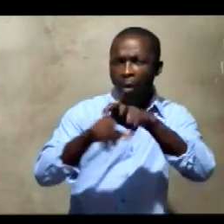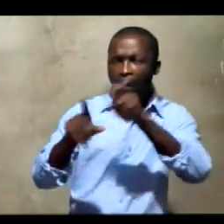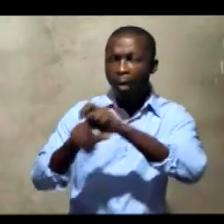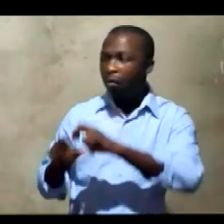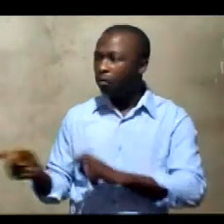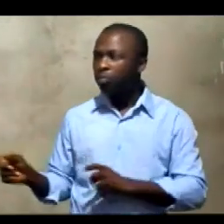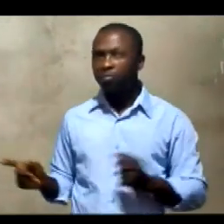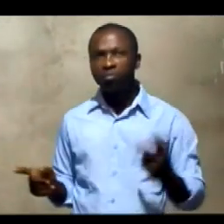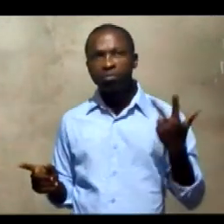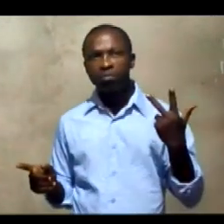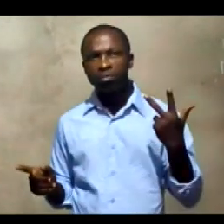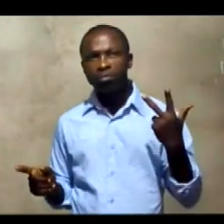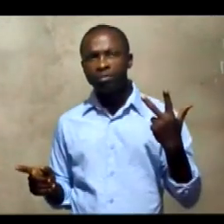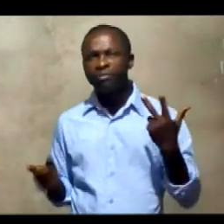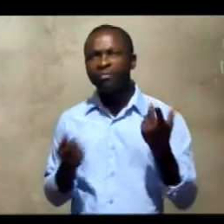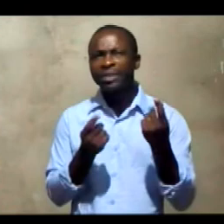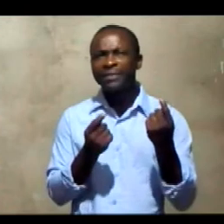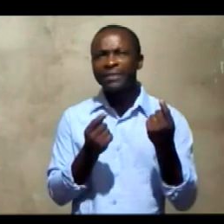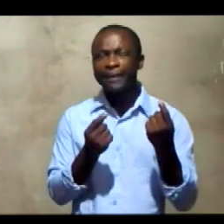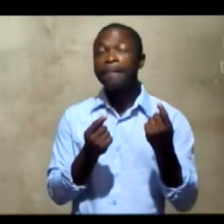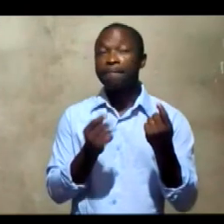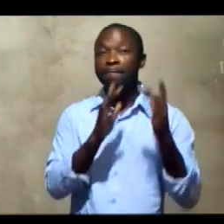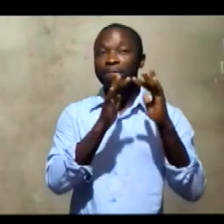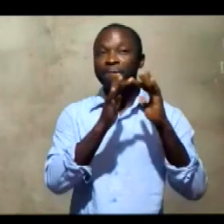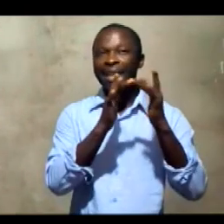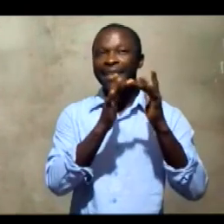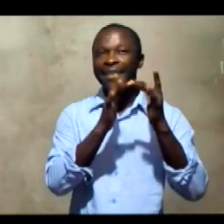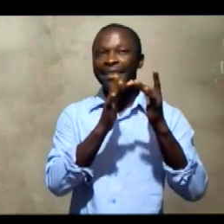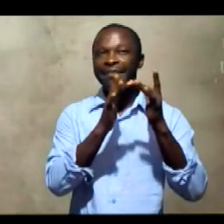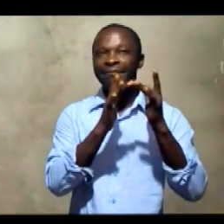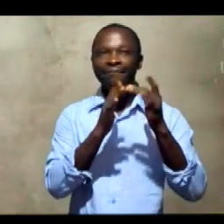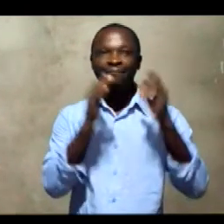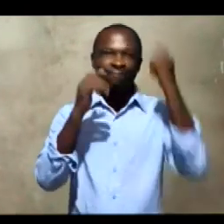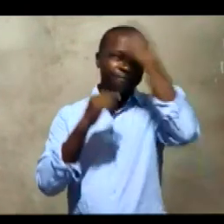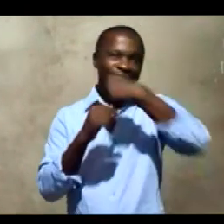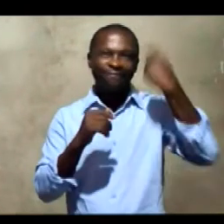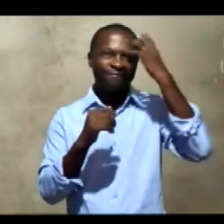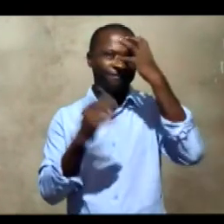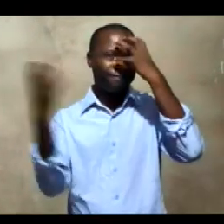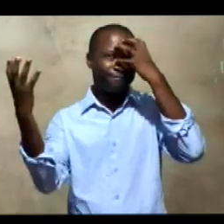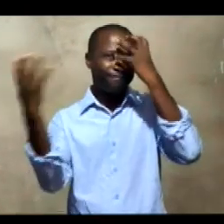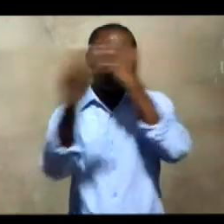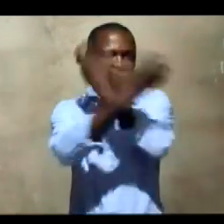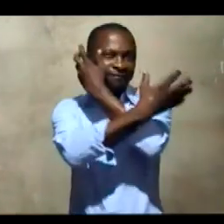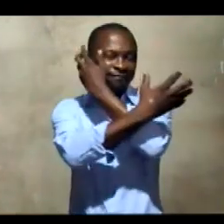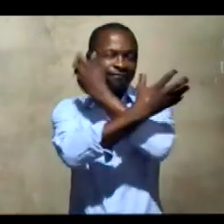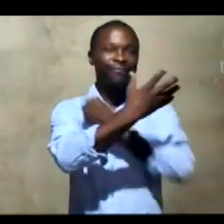en utilisant les cartes des États-Unis, échangent leurs profils sur les réseaux sociaux pour convaincre les femmes à s'exposer sur les